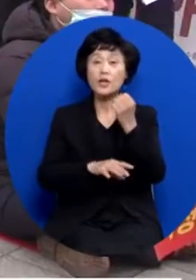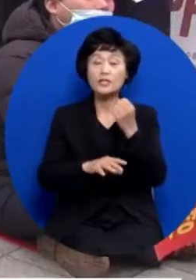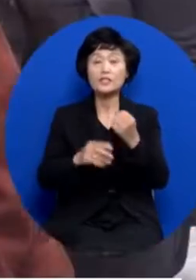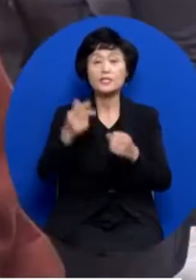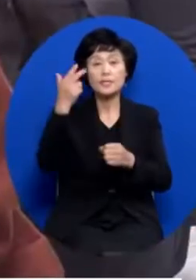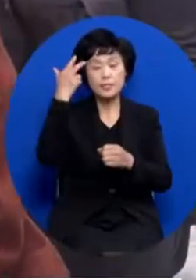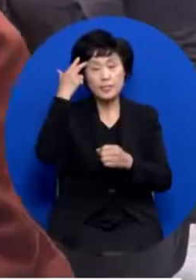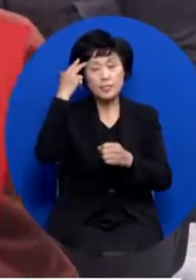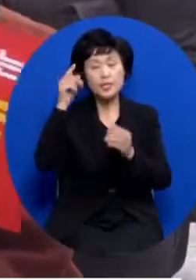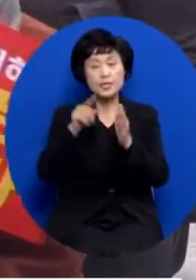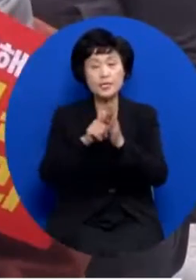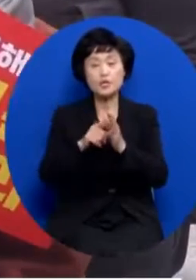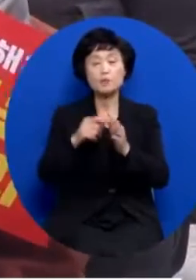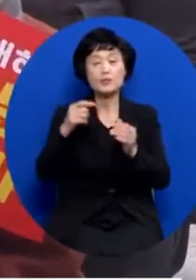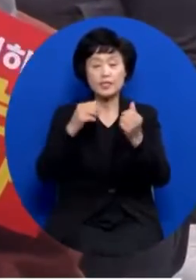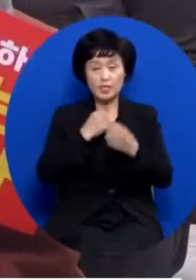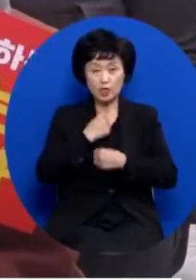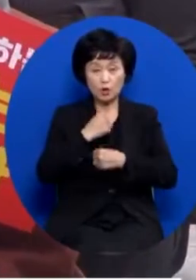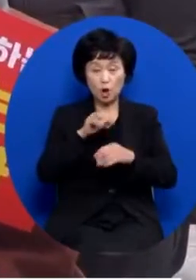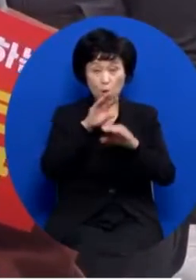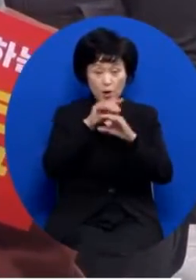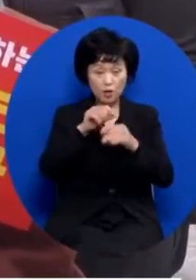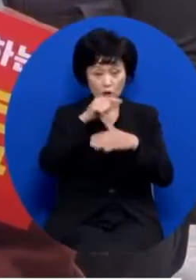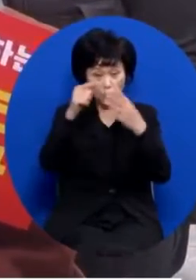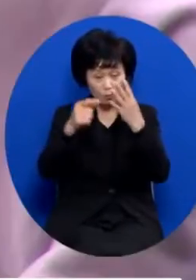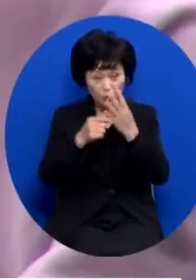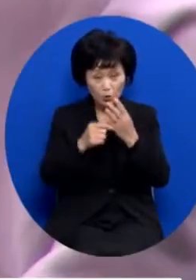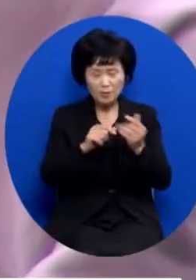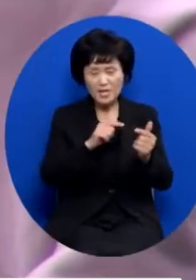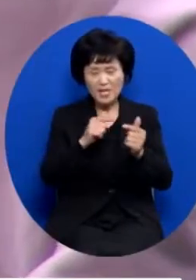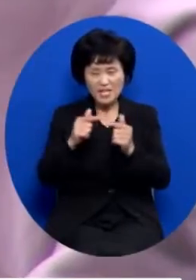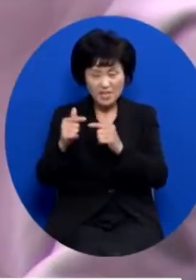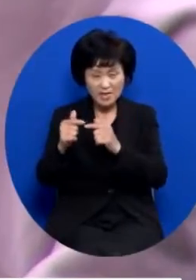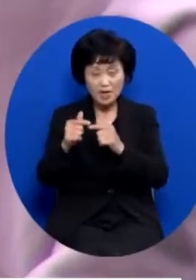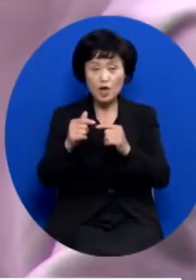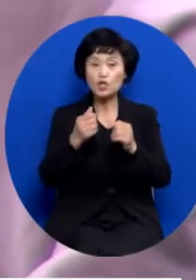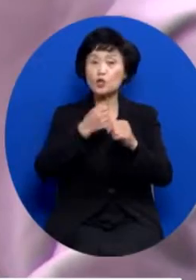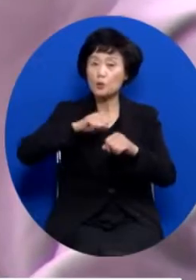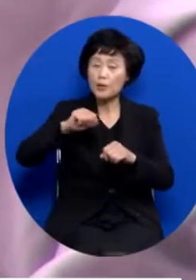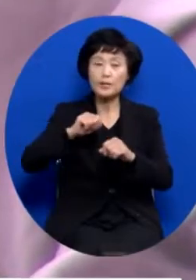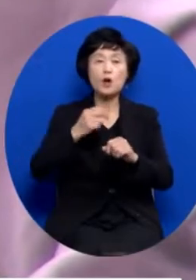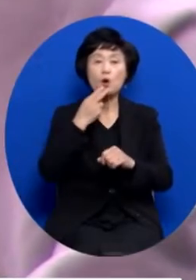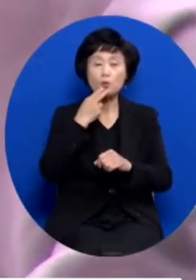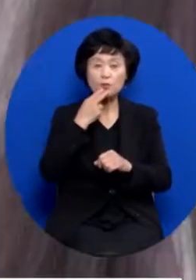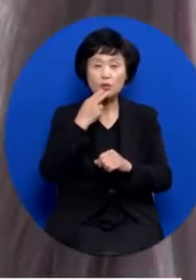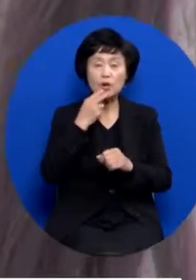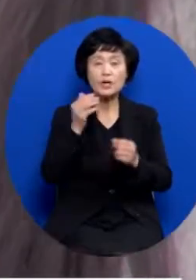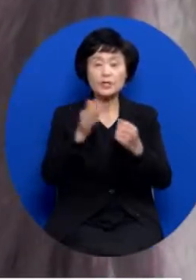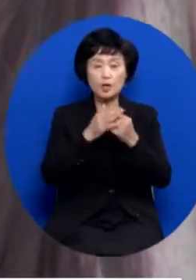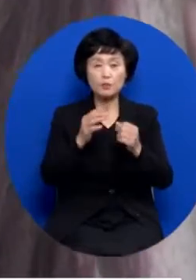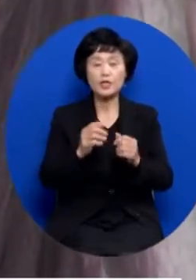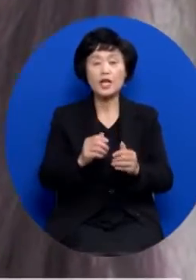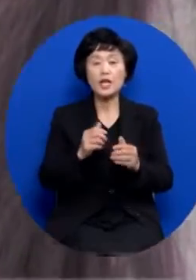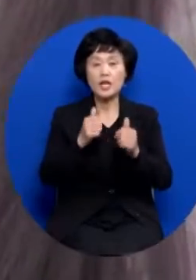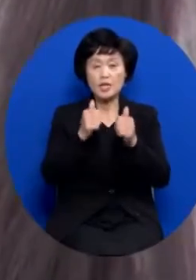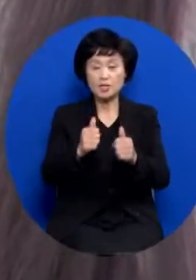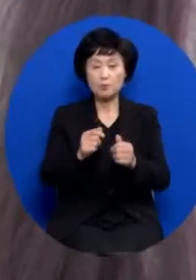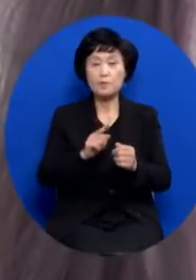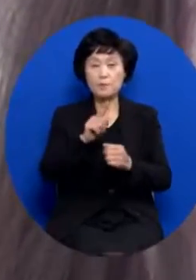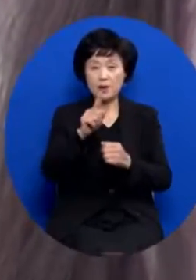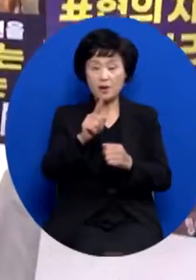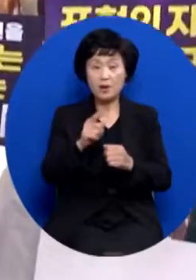지키고 방송 프로그램의 공정성, 균형성, 객관성을 위반하지 않았기에 소송을 제기했습니다.